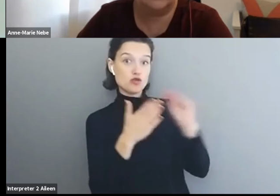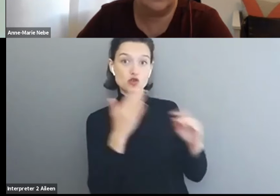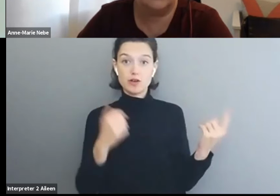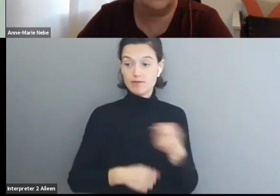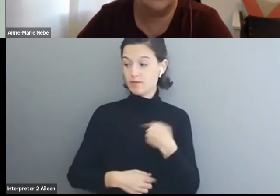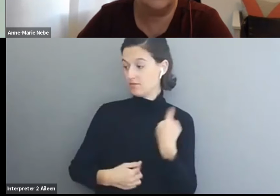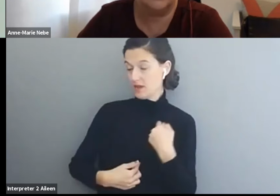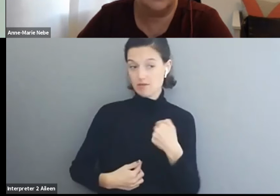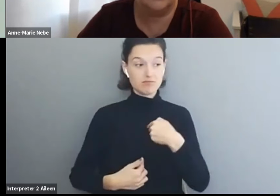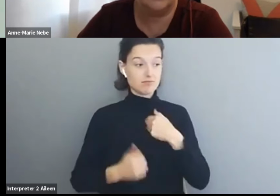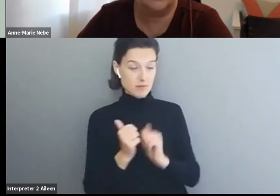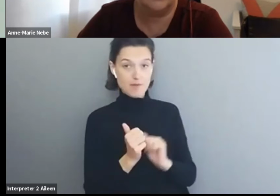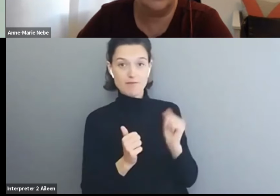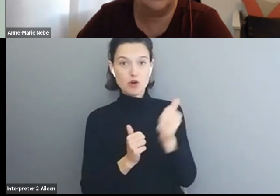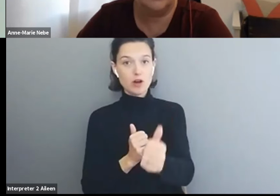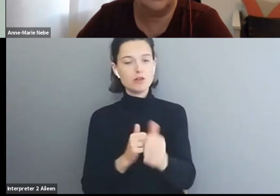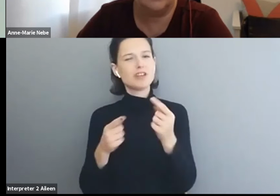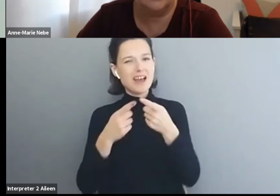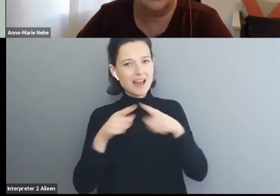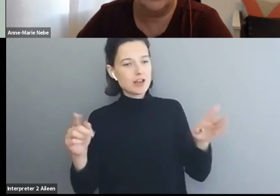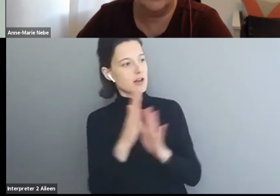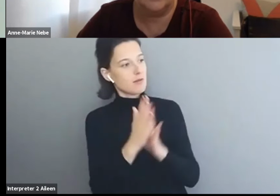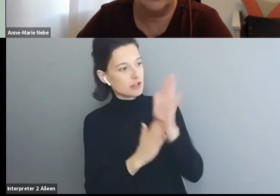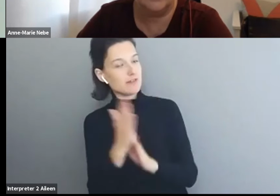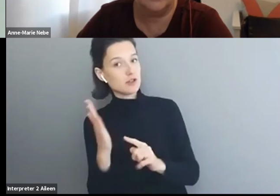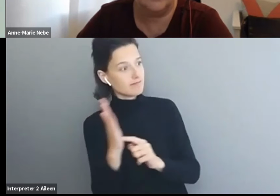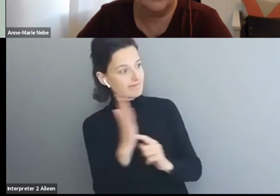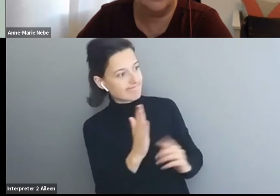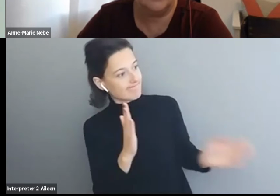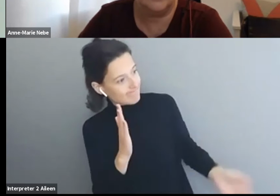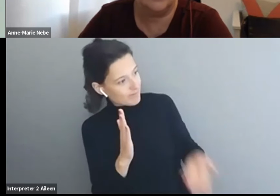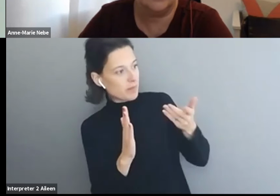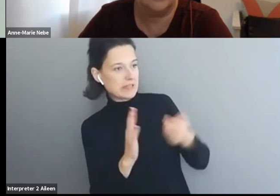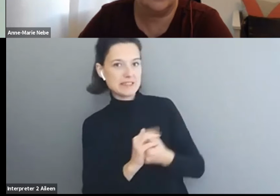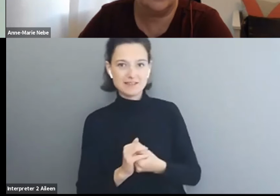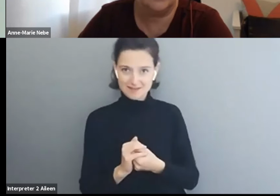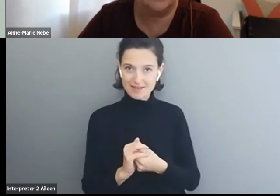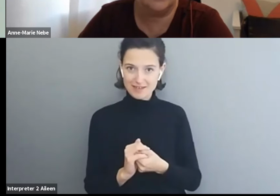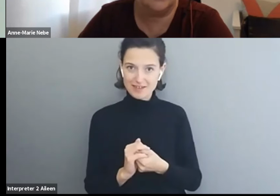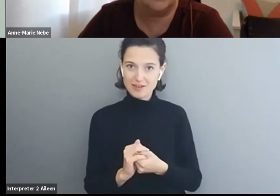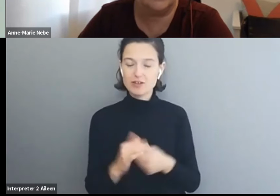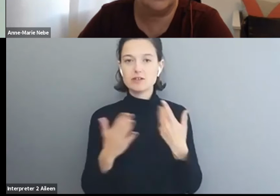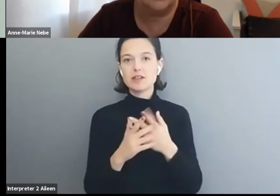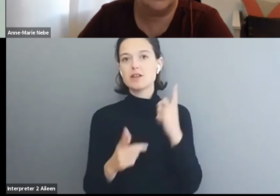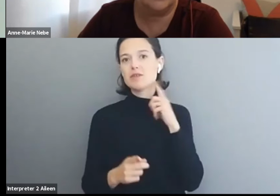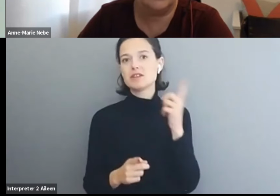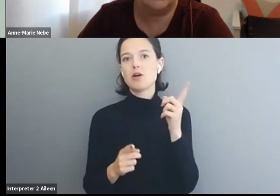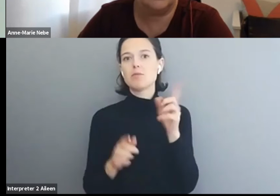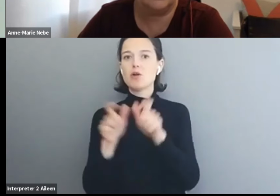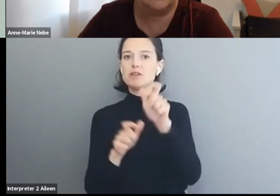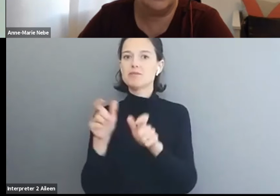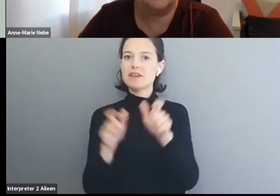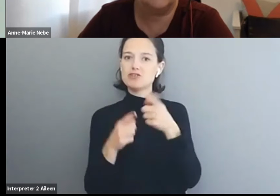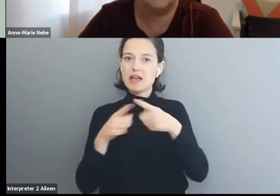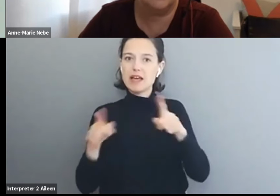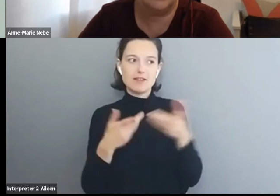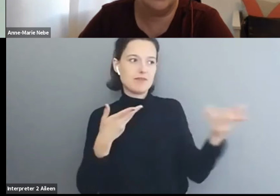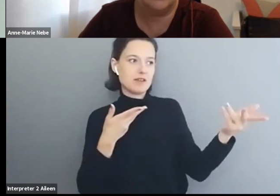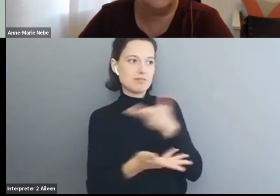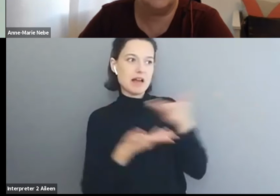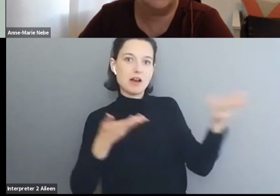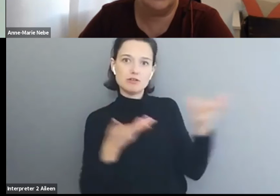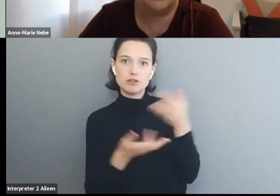auch dazu aufrufen, Ähnliches auch zu tun. Ich finde auch unbedingt, dass wir da im Austausch mit den Leuten bleiben müssen und sein sollen,